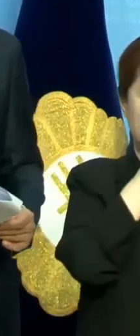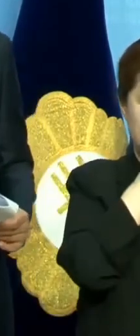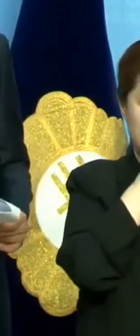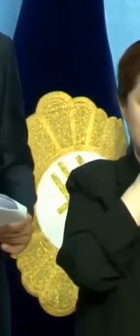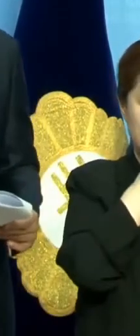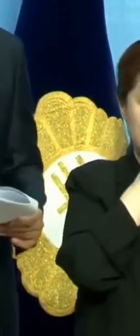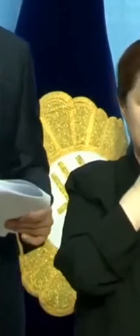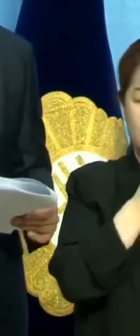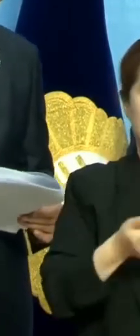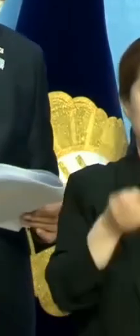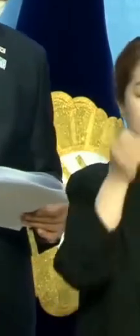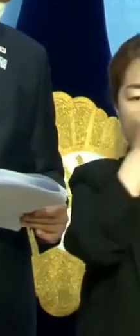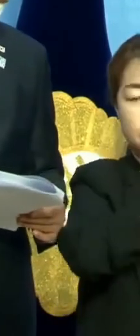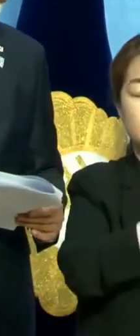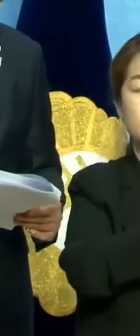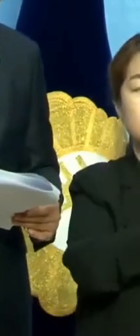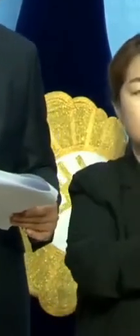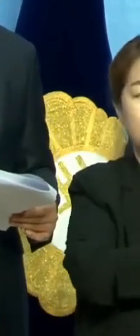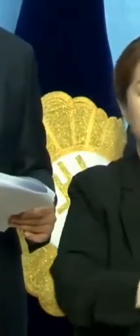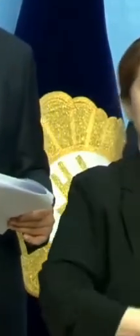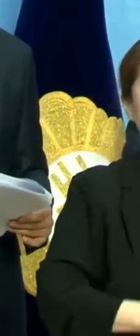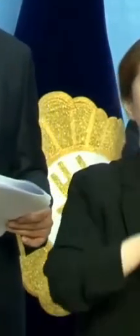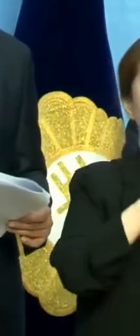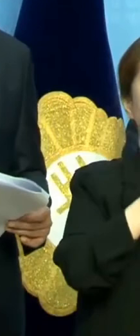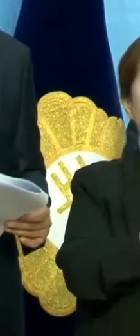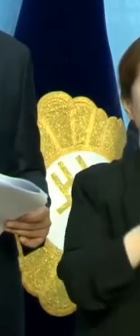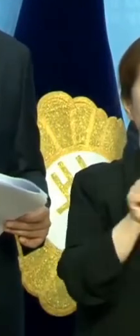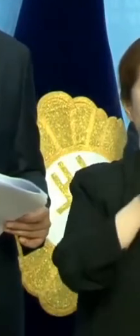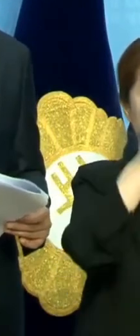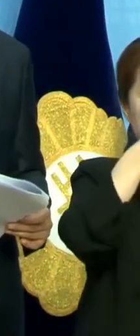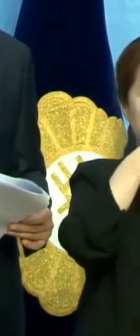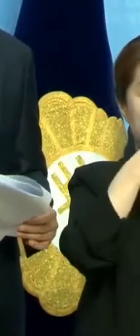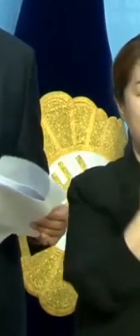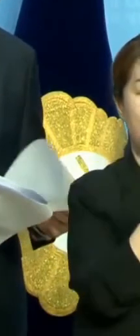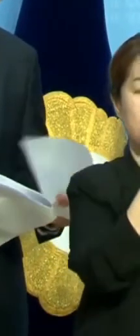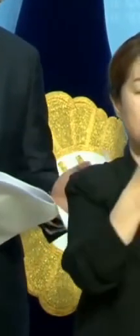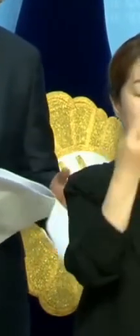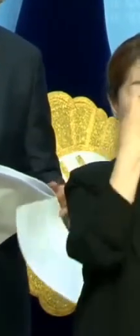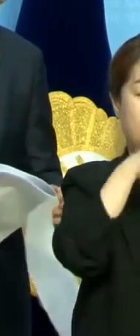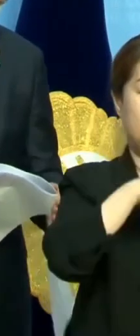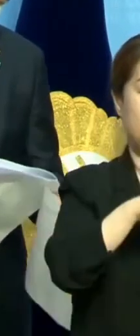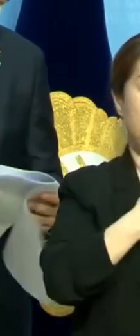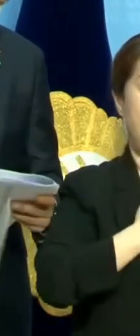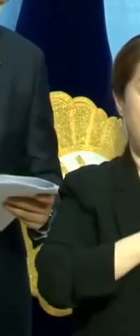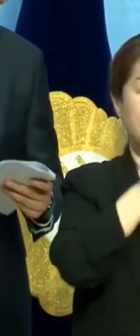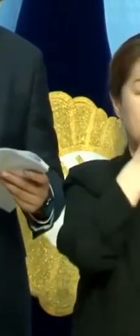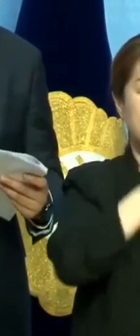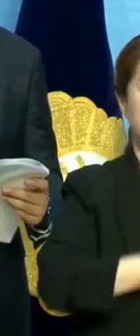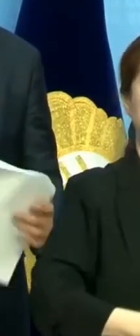넘어갔습니다. 이 문제는 이도희 감독님도 알고 계시다고 하셨습니다.